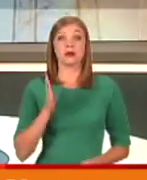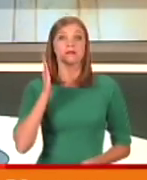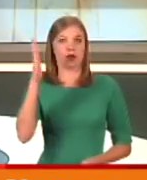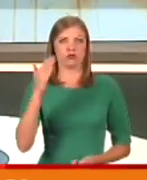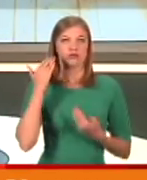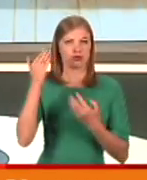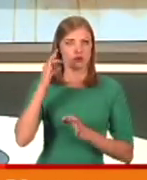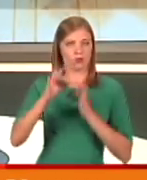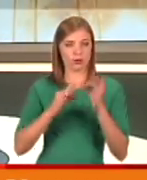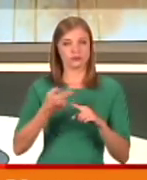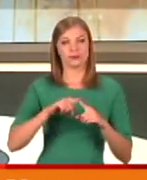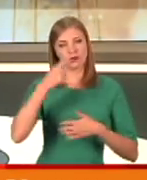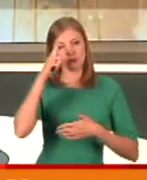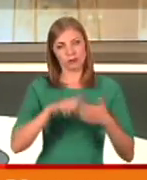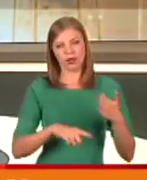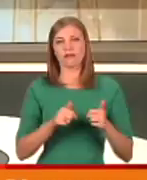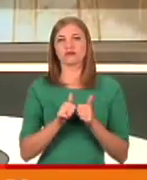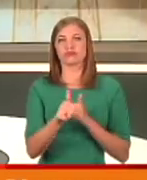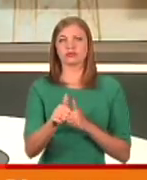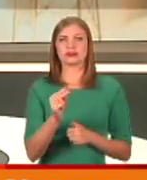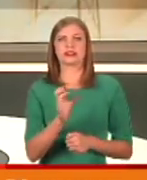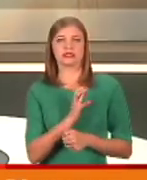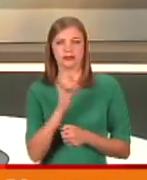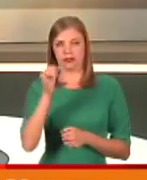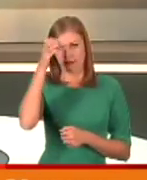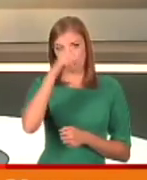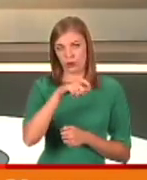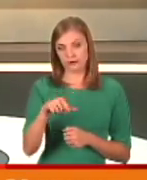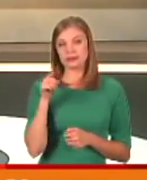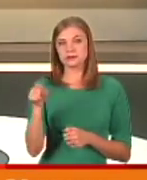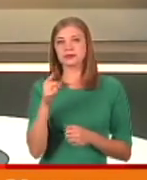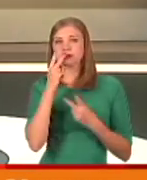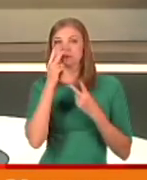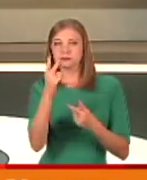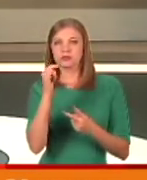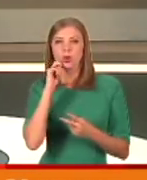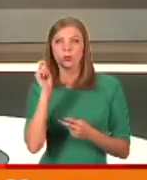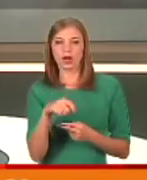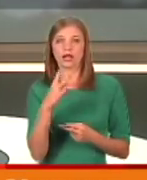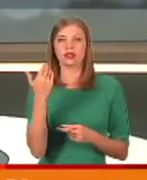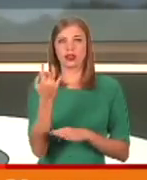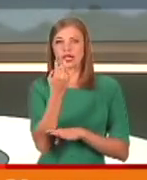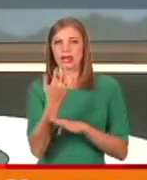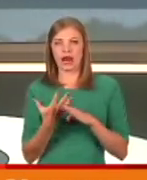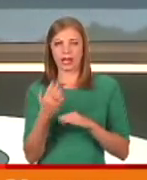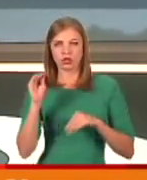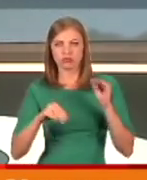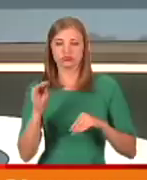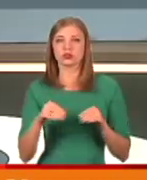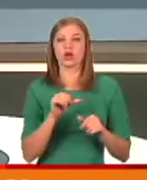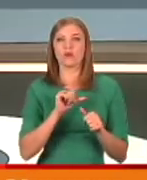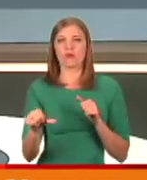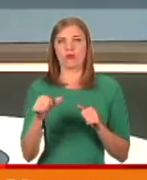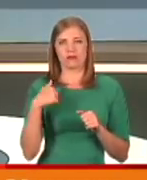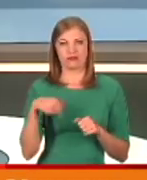за космосом. У цьому переконані прогресивні багатії і науковці. Вони поглядають на Україну, на її ракетоносії. Попри